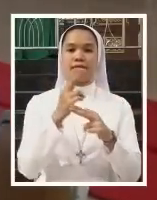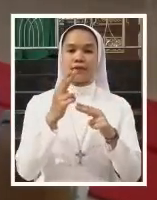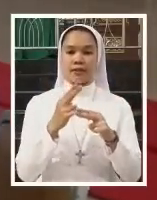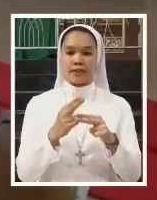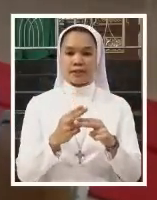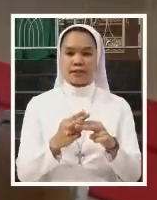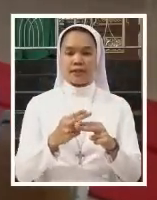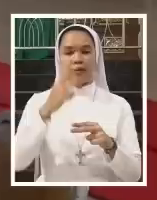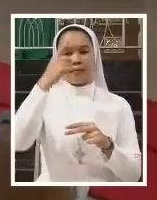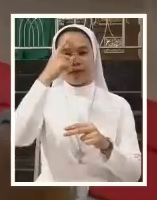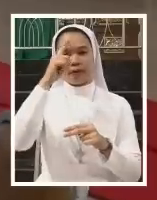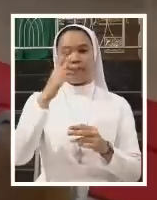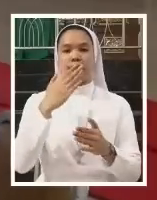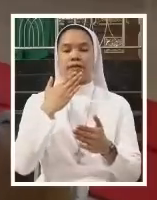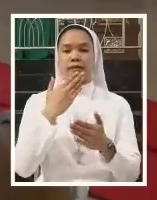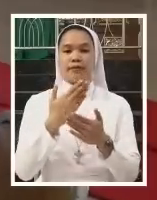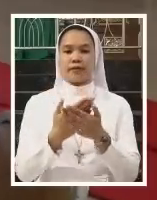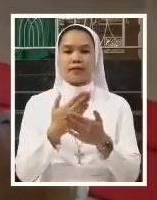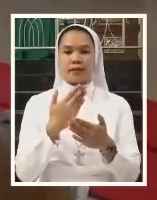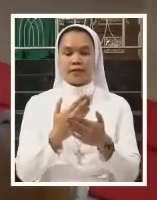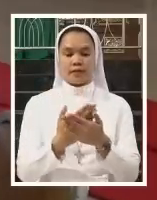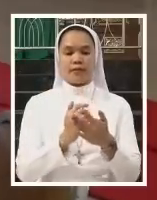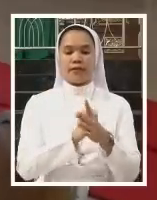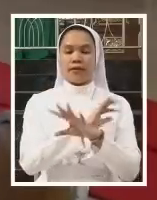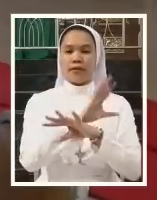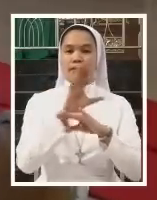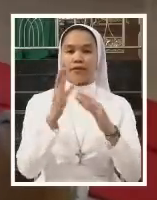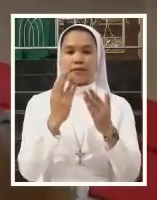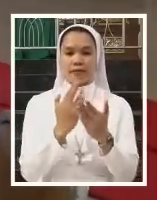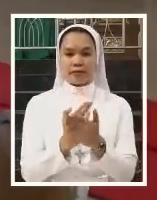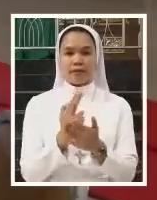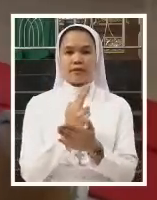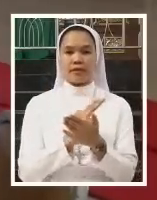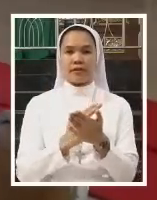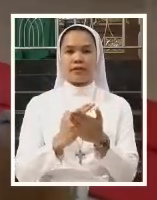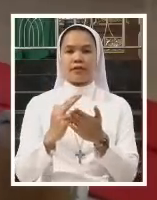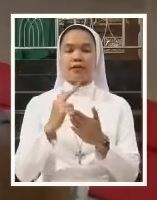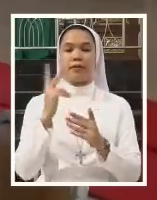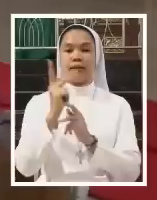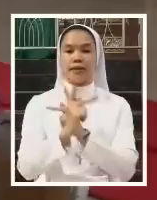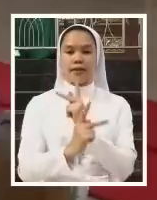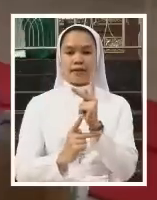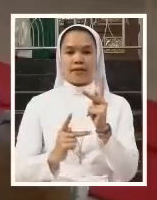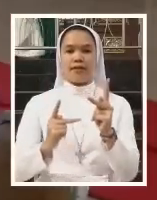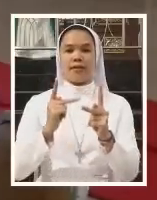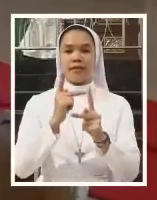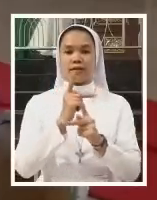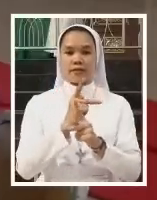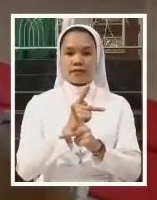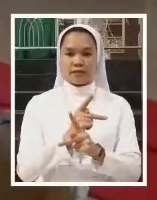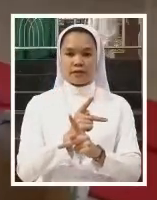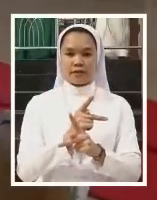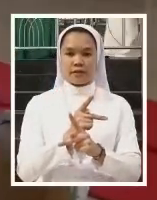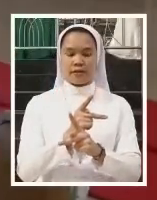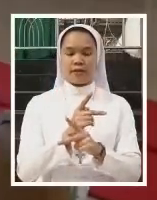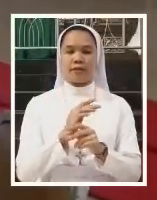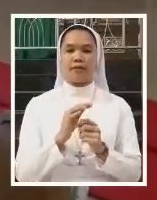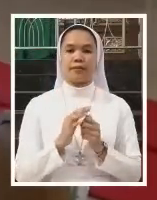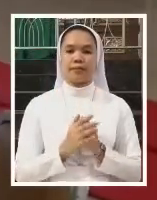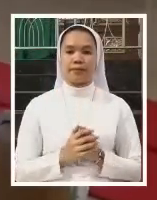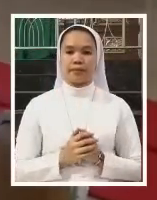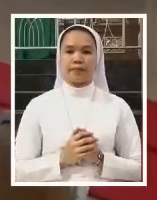kaumawan asin kamurawayan kan sa iyang ngaran para man sa pakinabang niyato asin kan bilog niyang banal